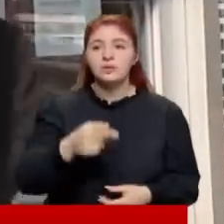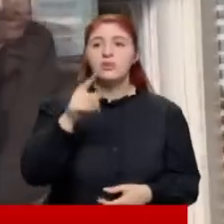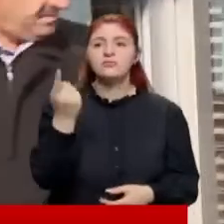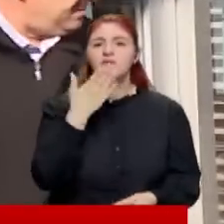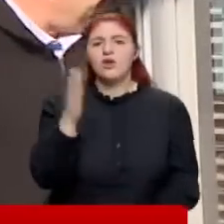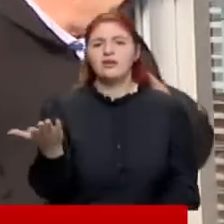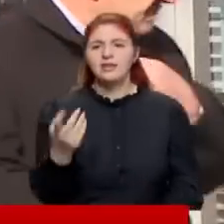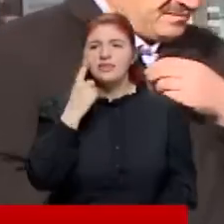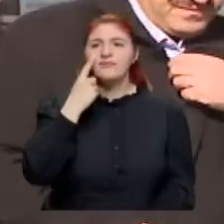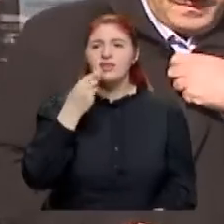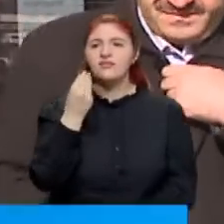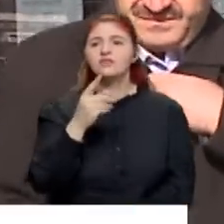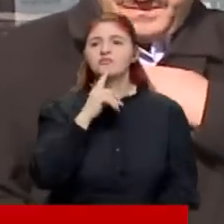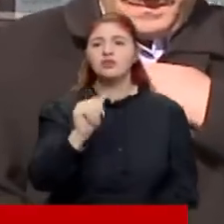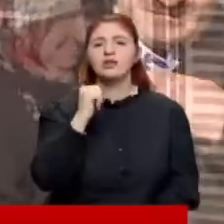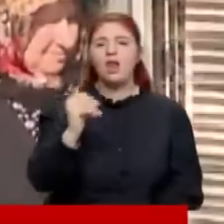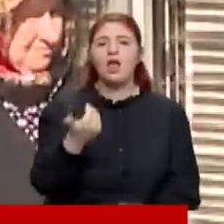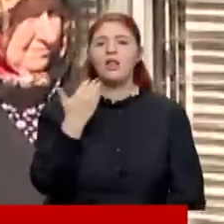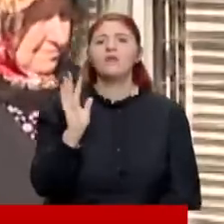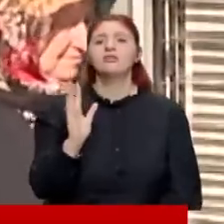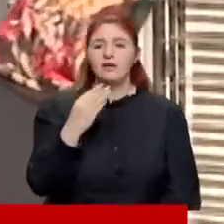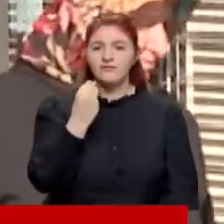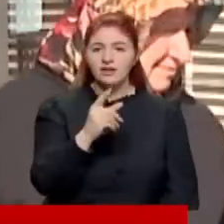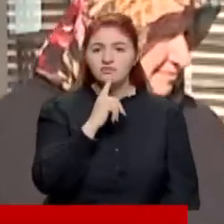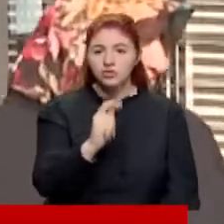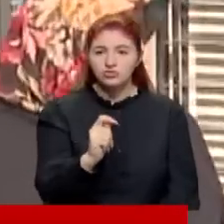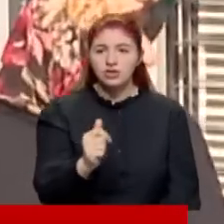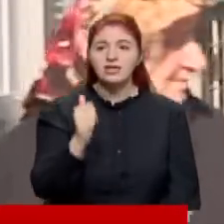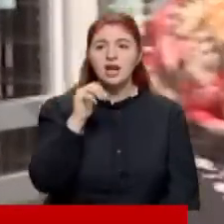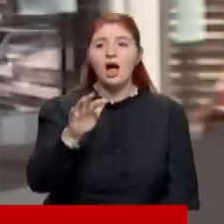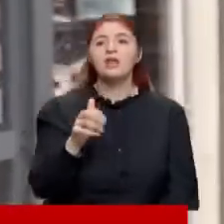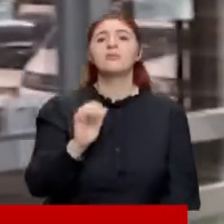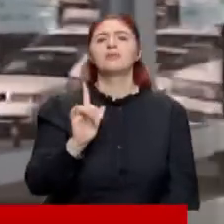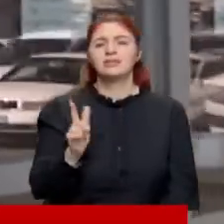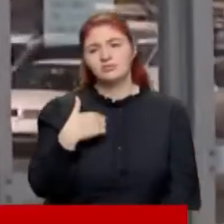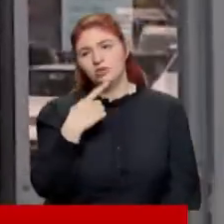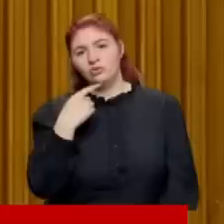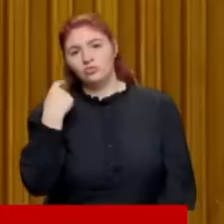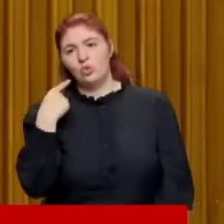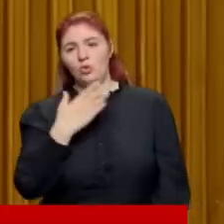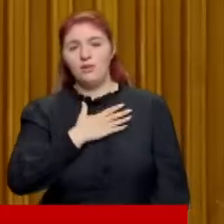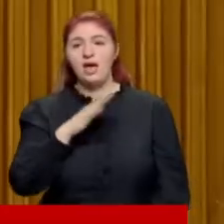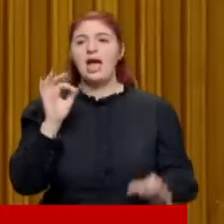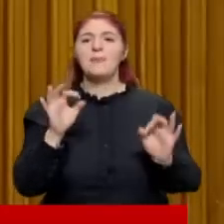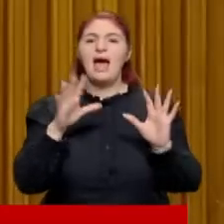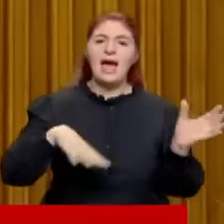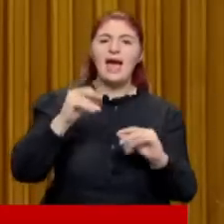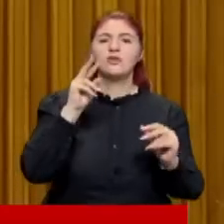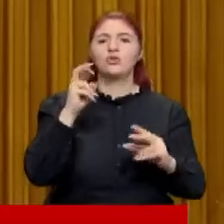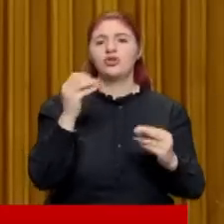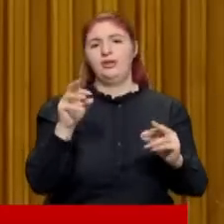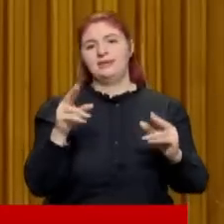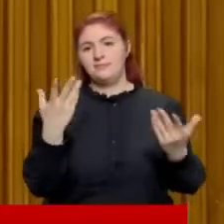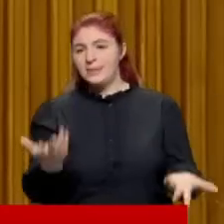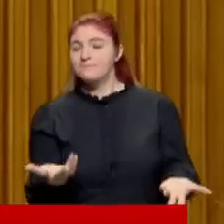yok yani. Devlet verdiği sözden geri dönmez. Verilen söz geri alınmaması lazım diye düşünüyorum. Hemen her konuda olduğu